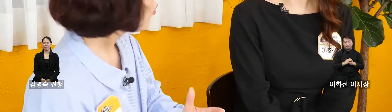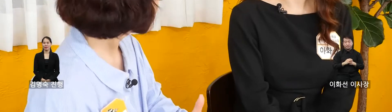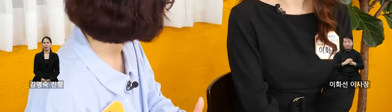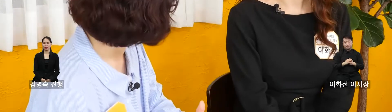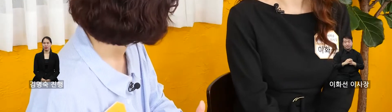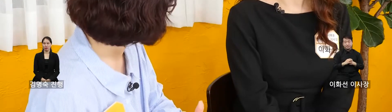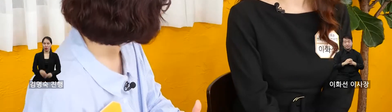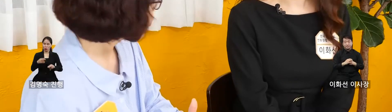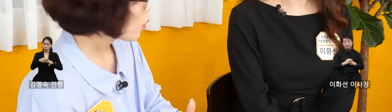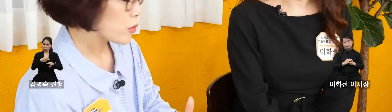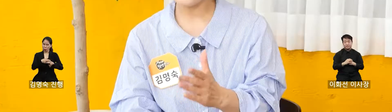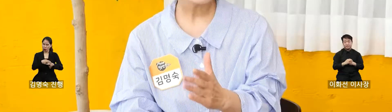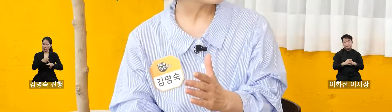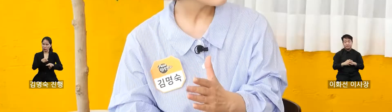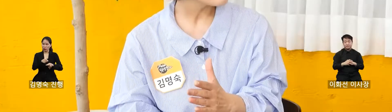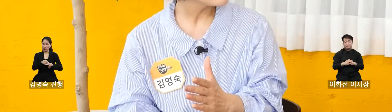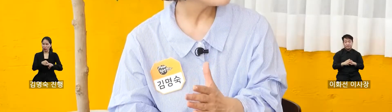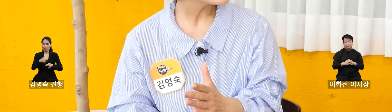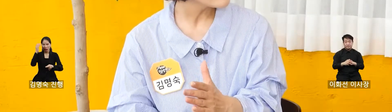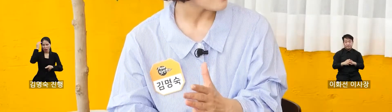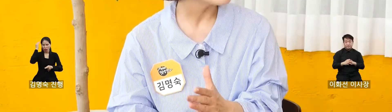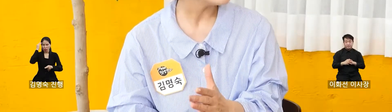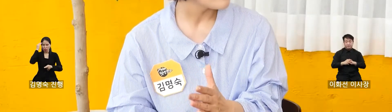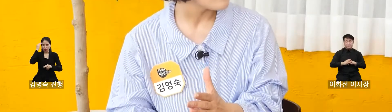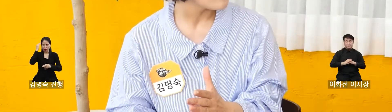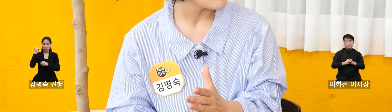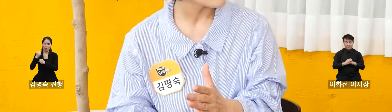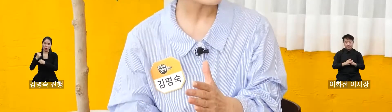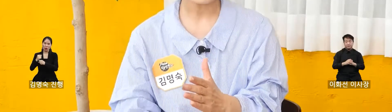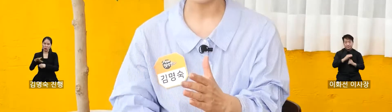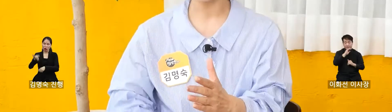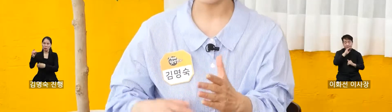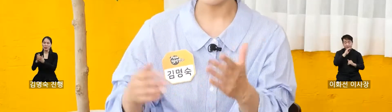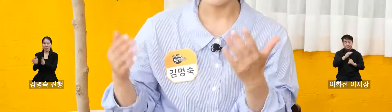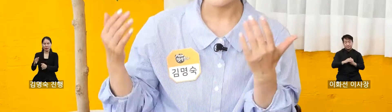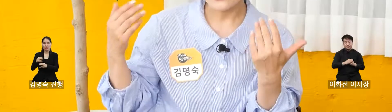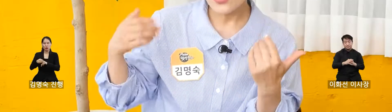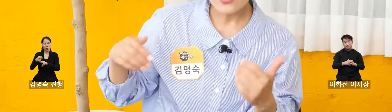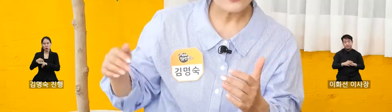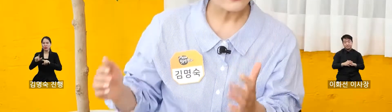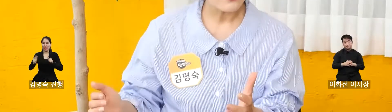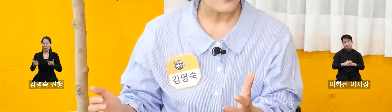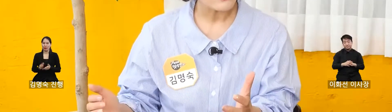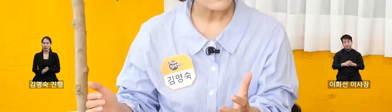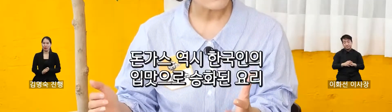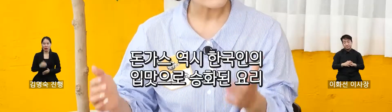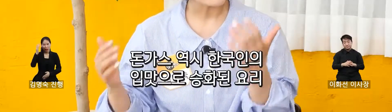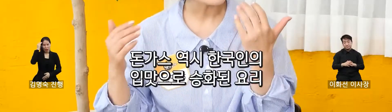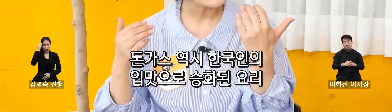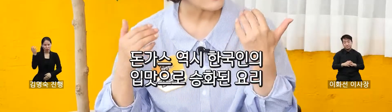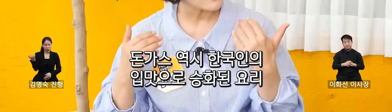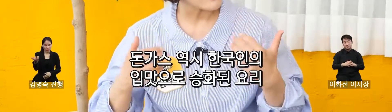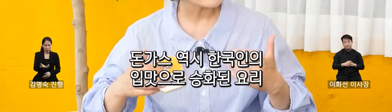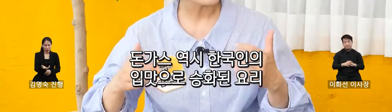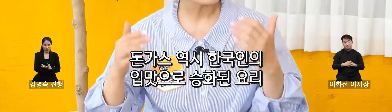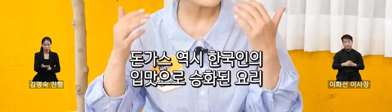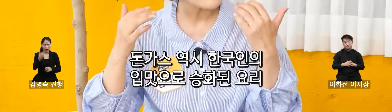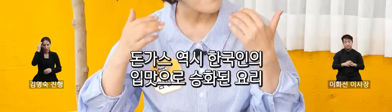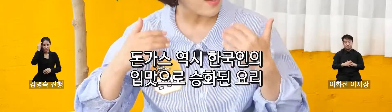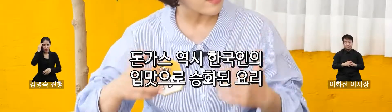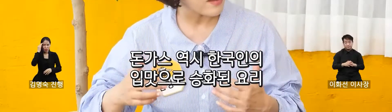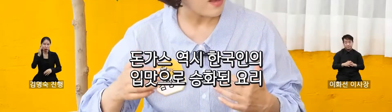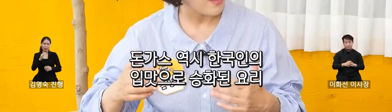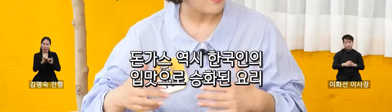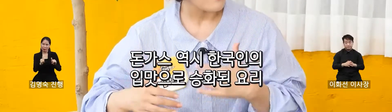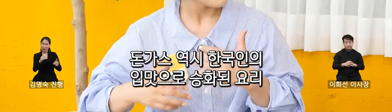사실 이 돈가스도 네. 네. 저희 나라 음식은 아니에요. 그렇죠. 네. 근데 저희 나라 들어와서 저희 나라